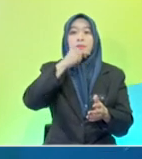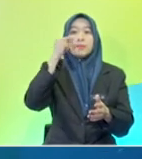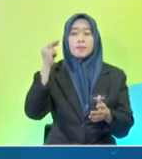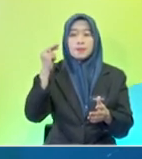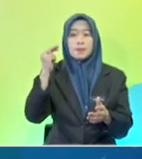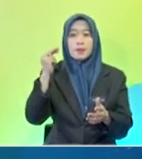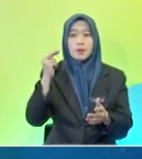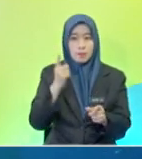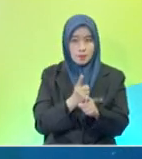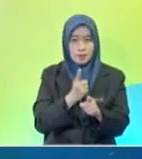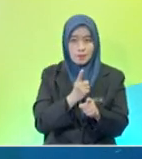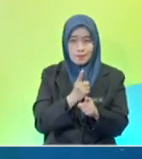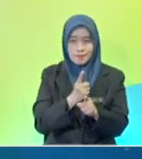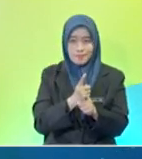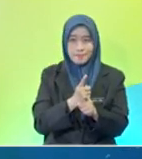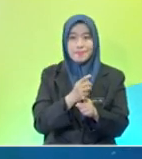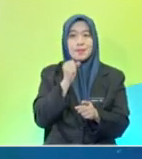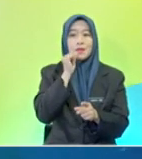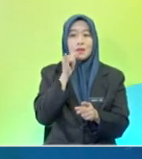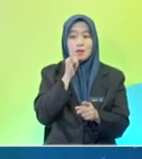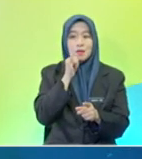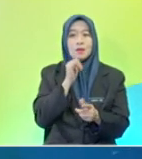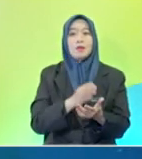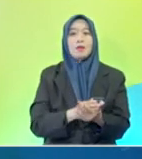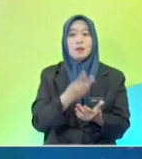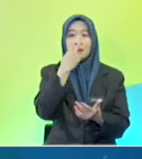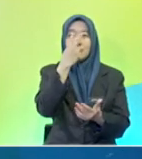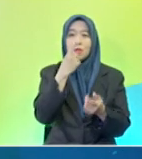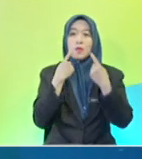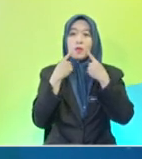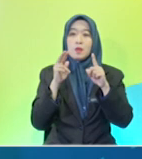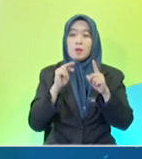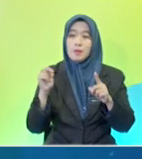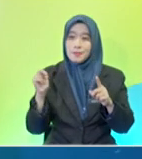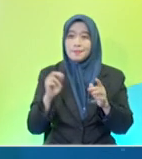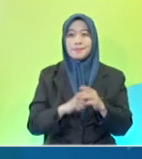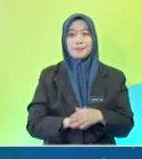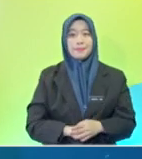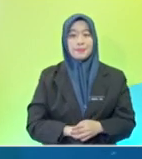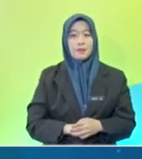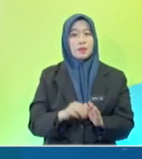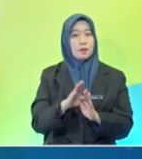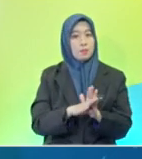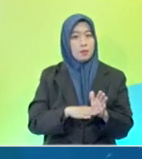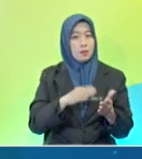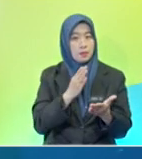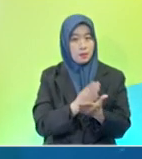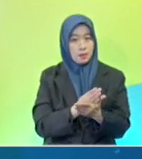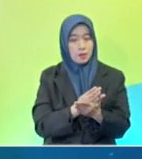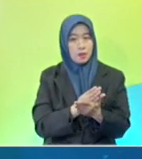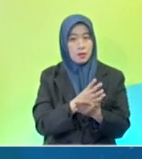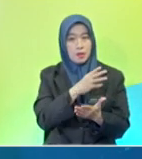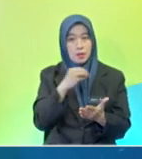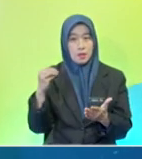Kakak Syafiqah? Eh, betul lah. Cuba tengok jawapan. Ha. Berhenti, berhenti